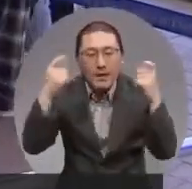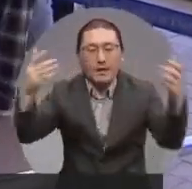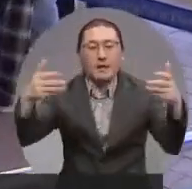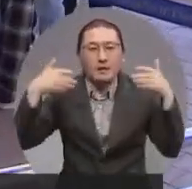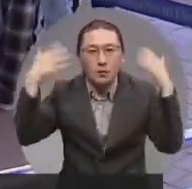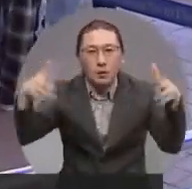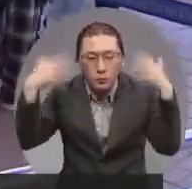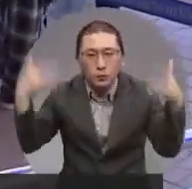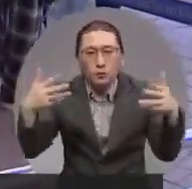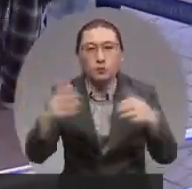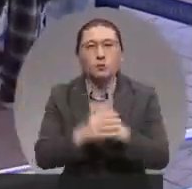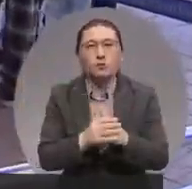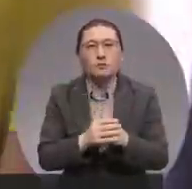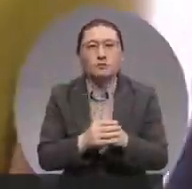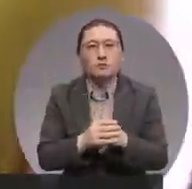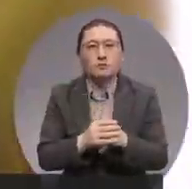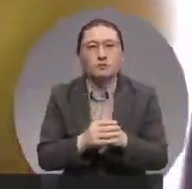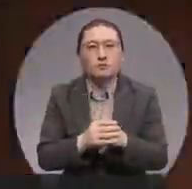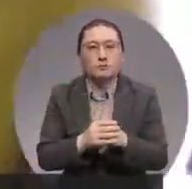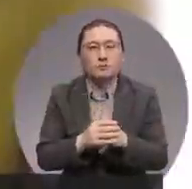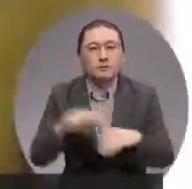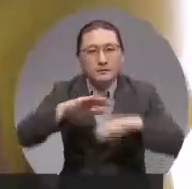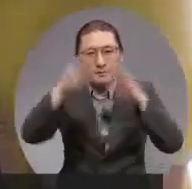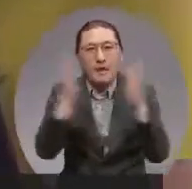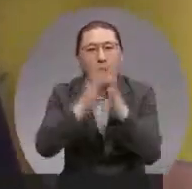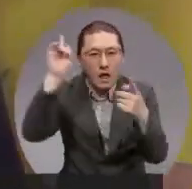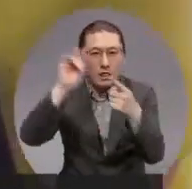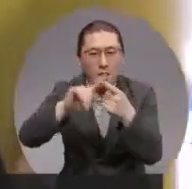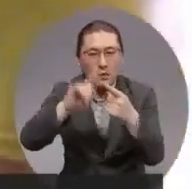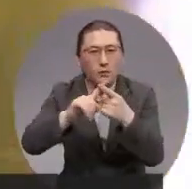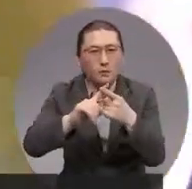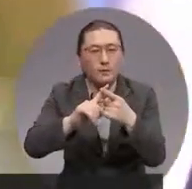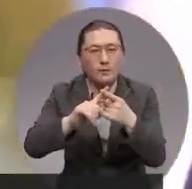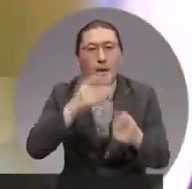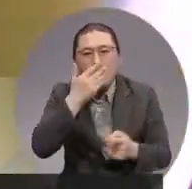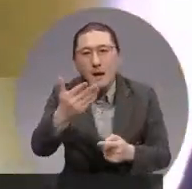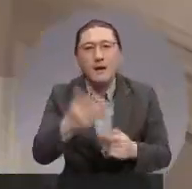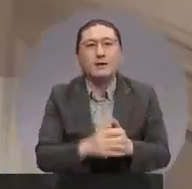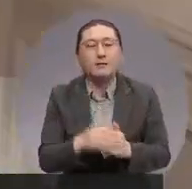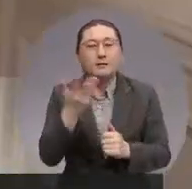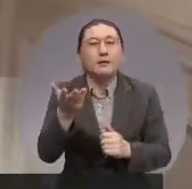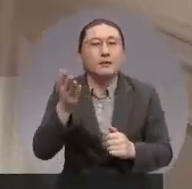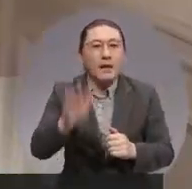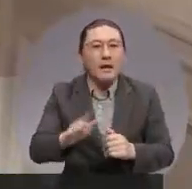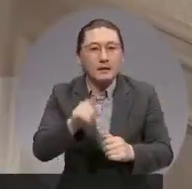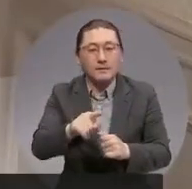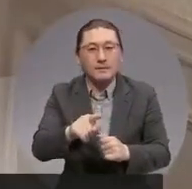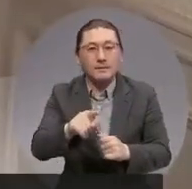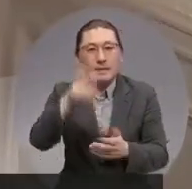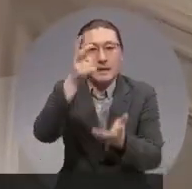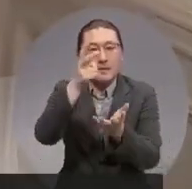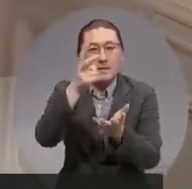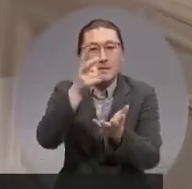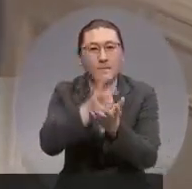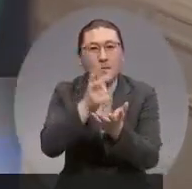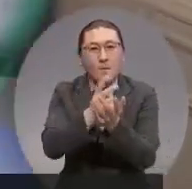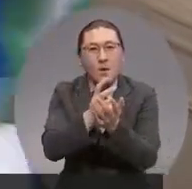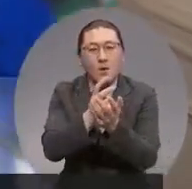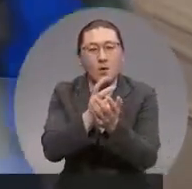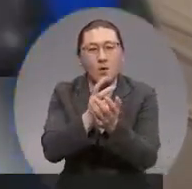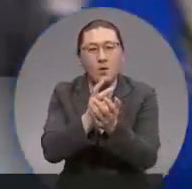일단 계획대로 진행은 할 수 있게 됐습니다. 하지만 법제처의 유권 해석 자체가 바뀐 건